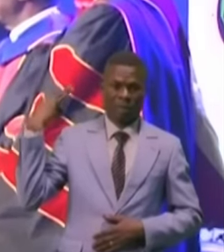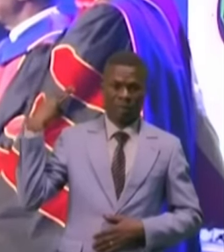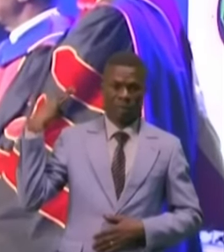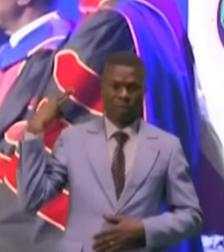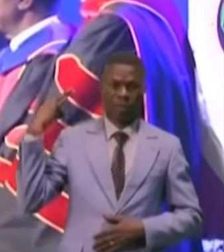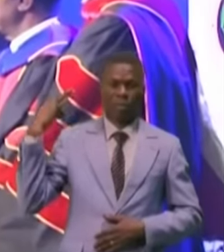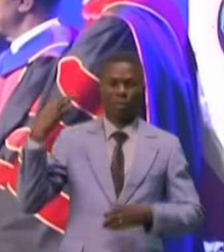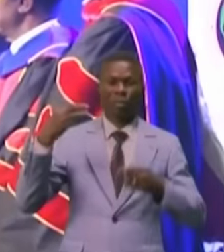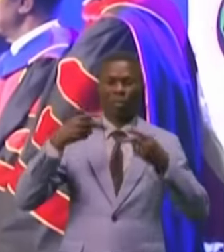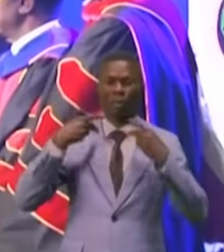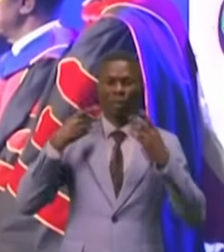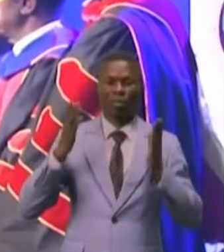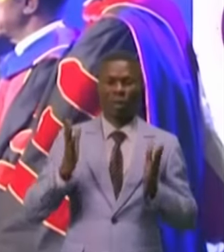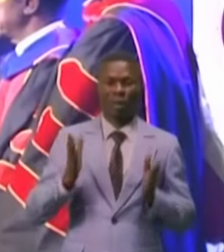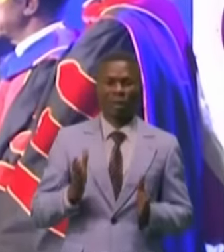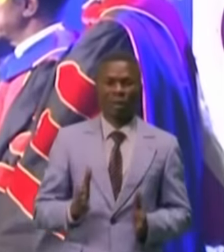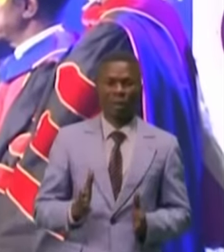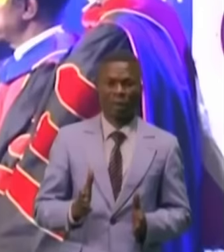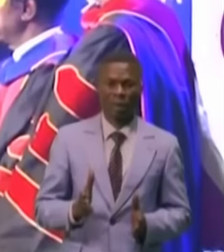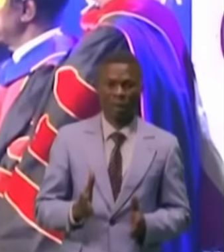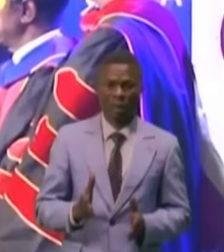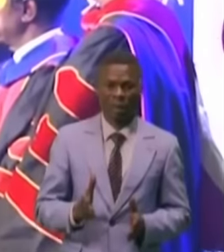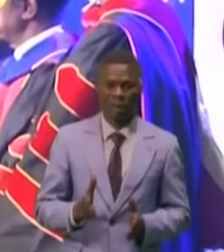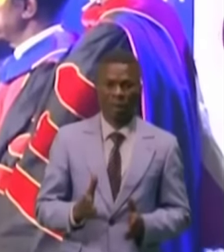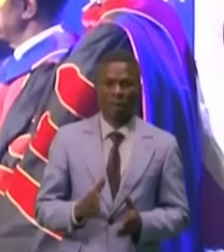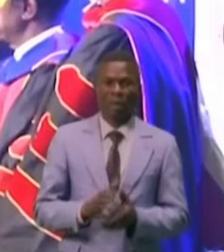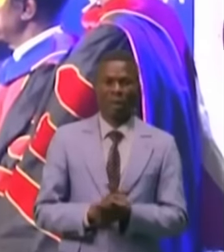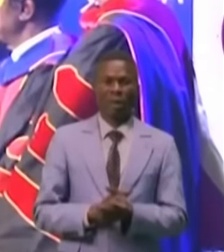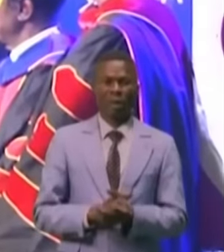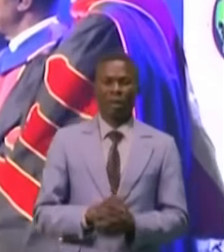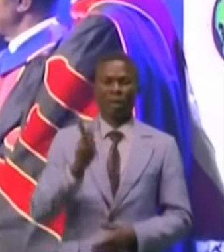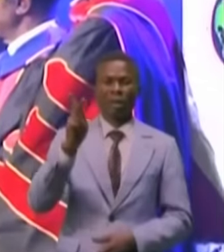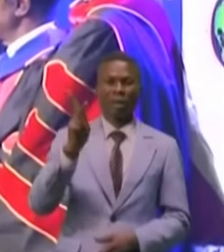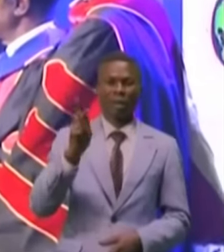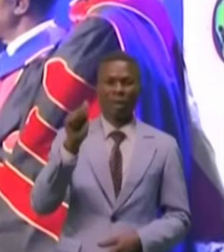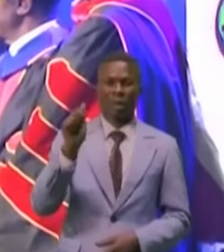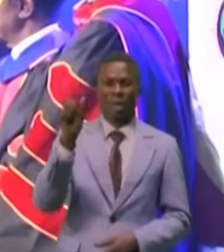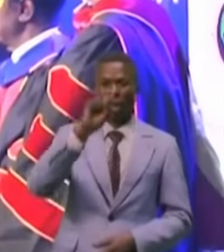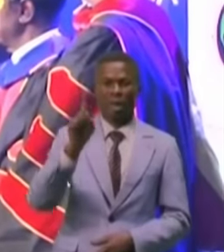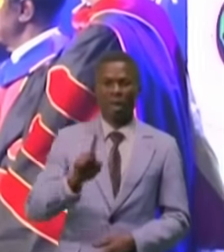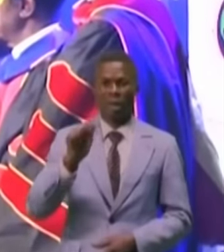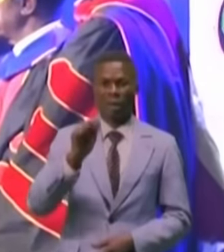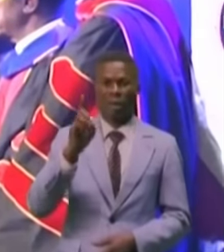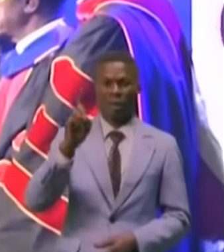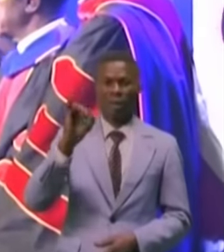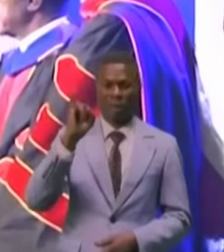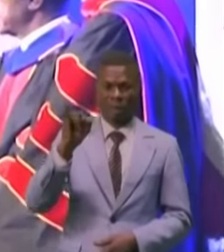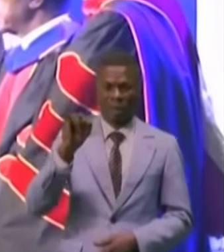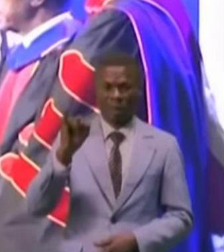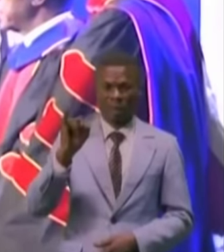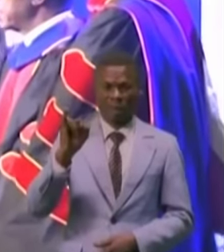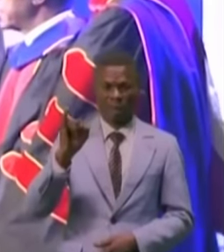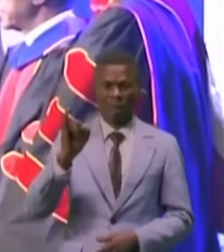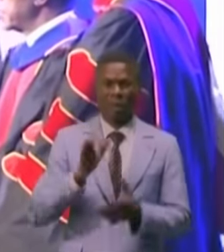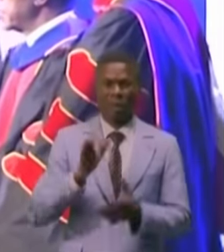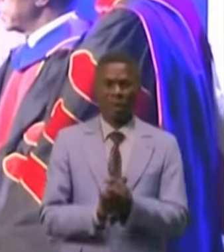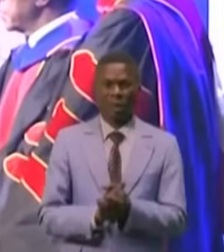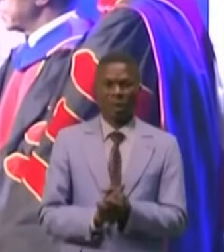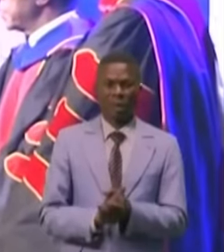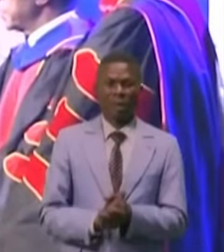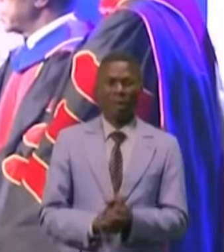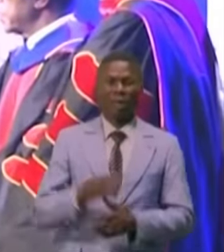Révérend Kongolo Kazadi qui a un ministère